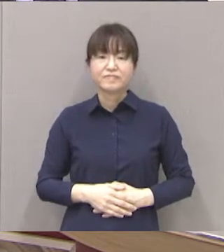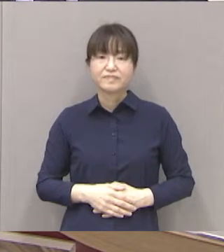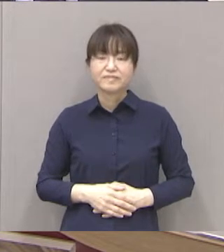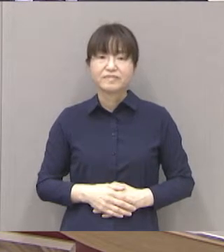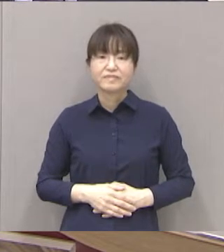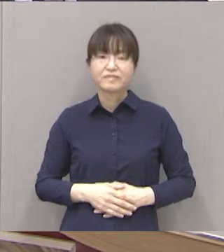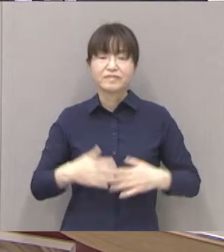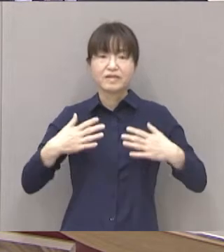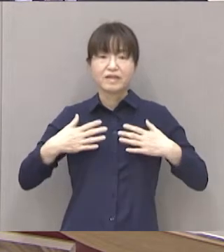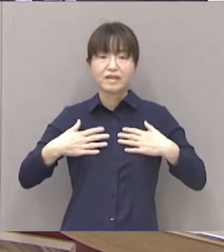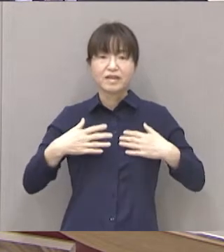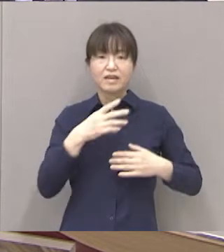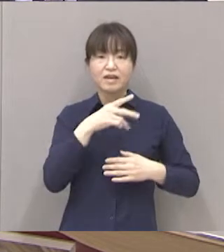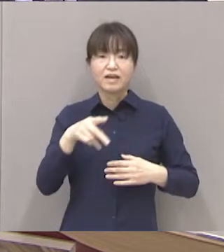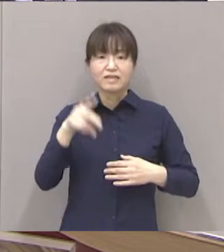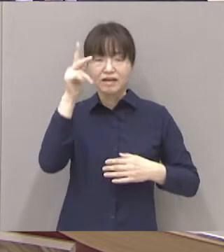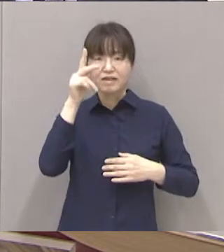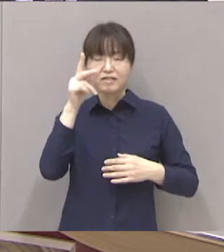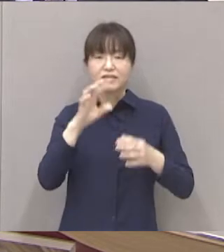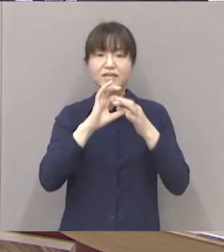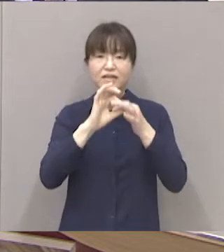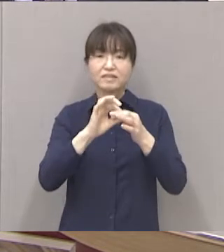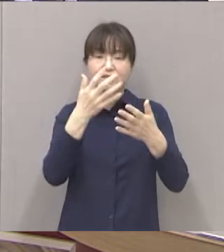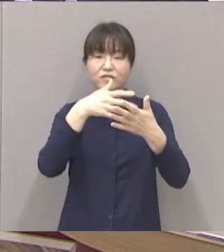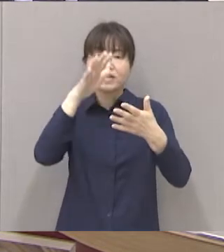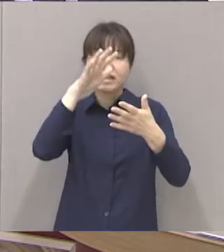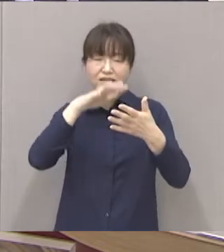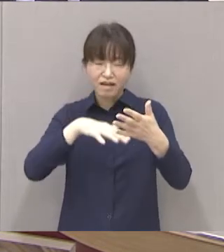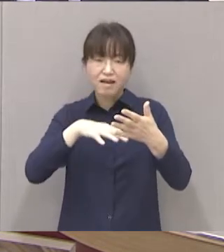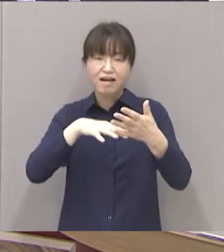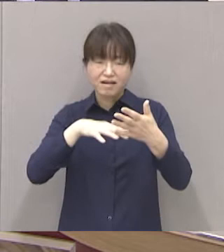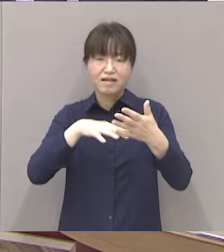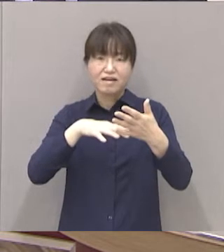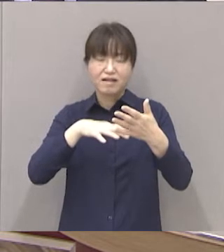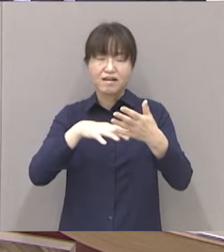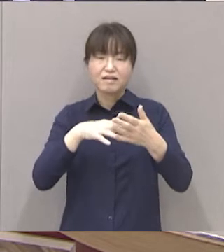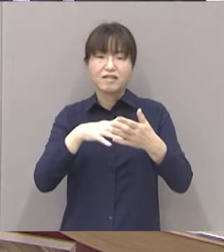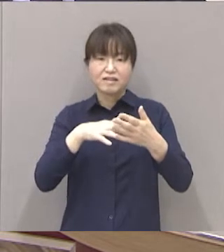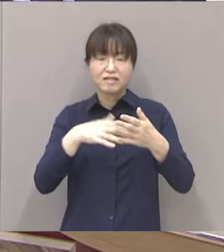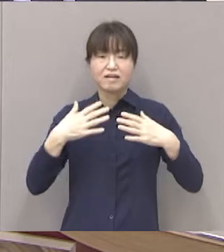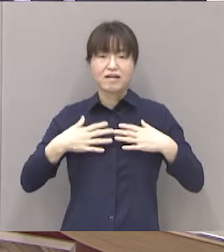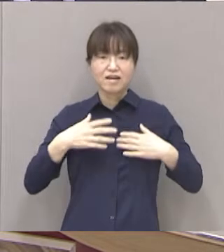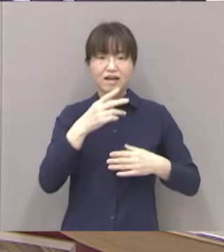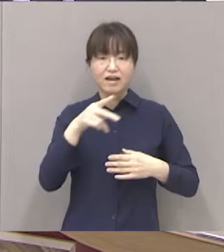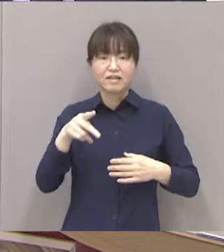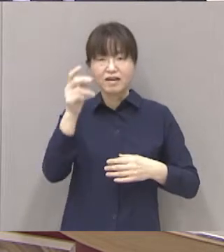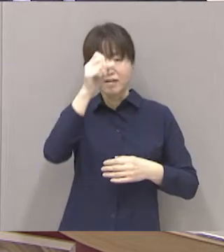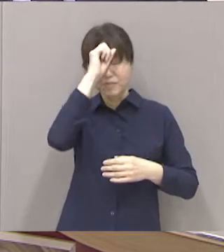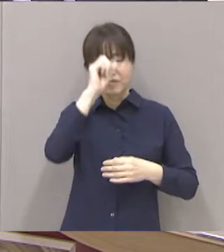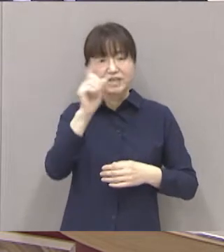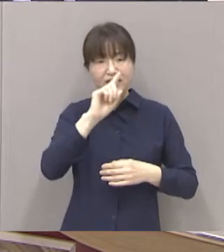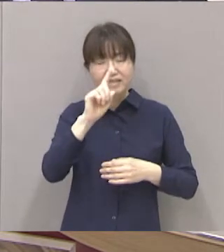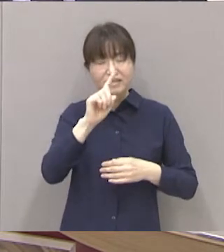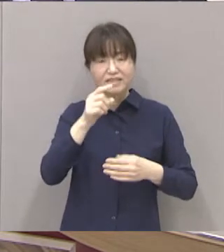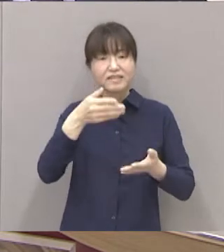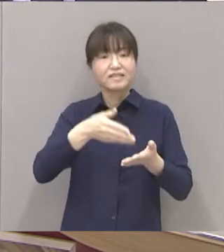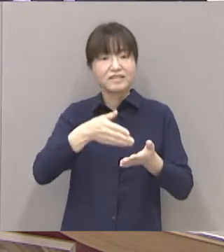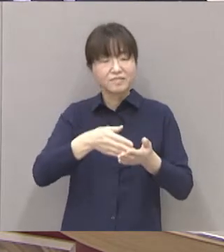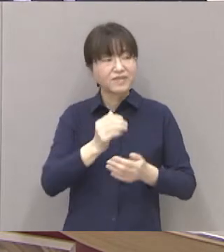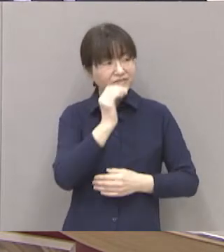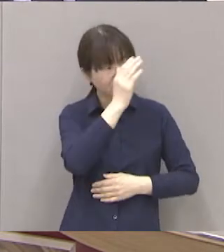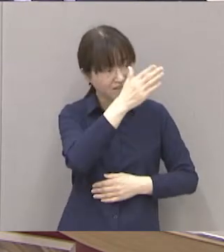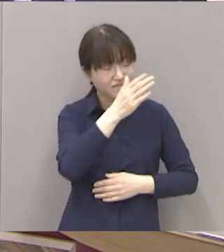で配管に関するデータを紹介しながら改めてはいファンとはどのような病気なのか見ていきましょう